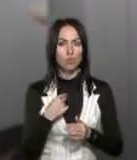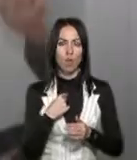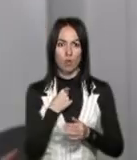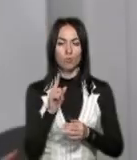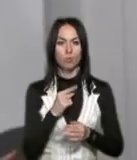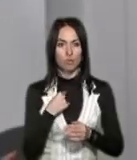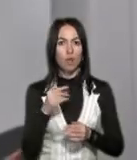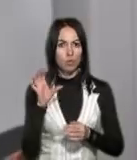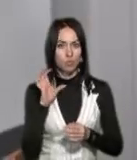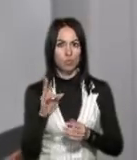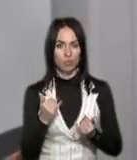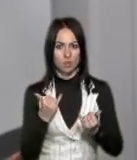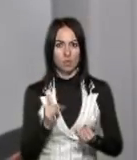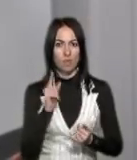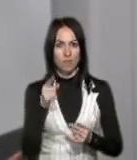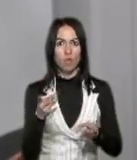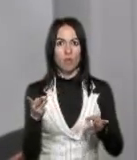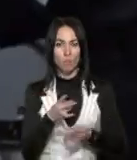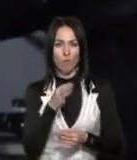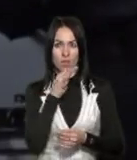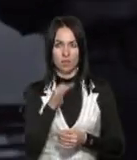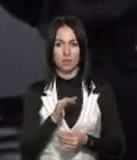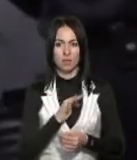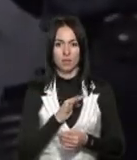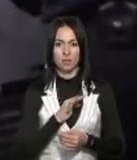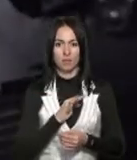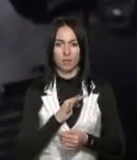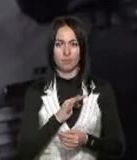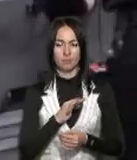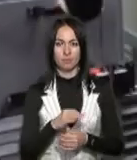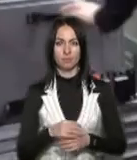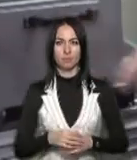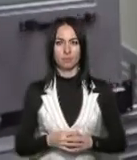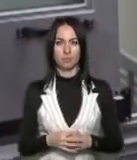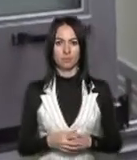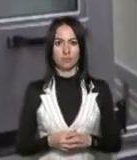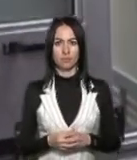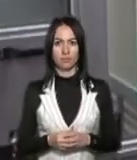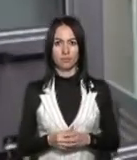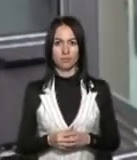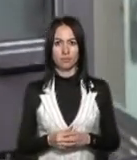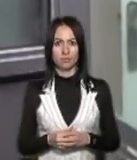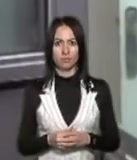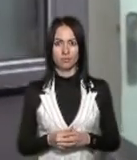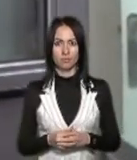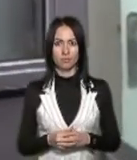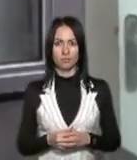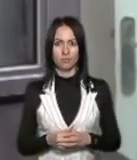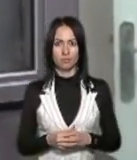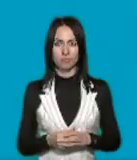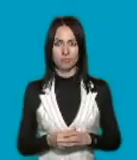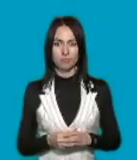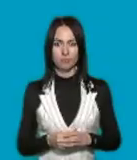я їх чую і понині, і вони повинні сказати. Альона Рязанцева та Дмитро Денисов. Новини на Суспільному. Харків.